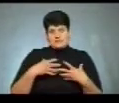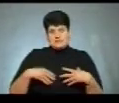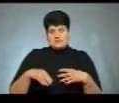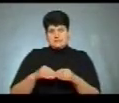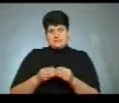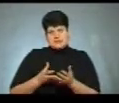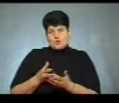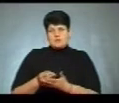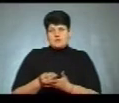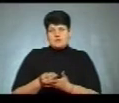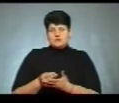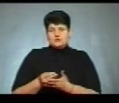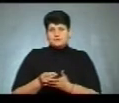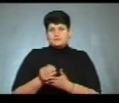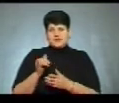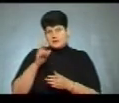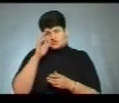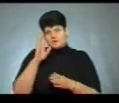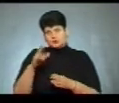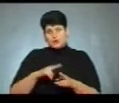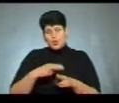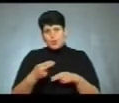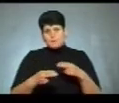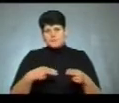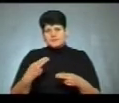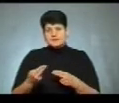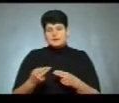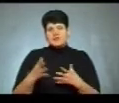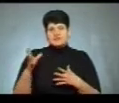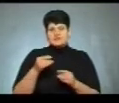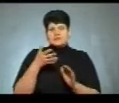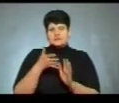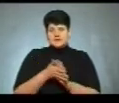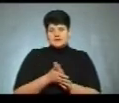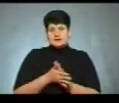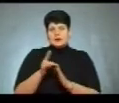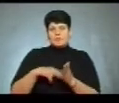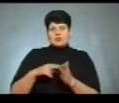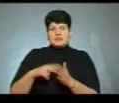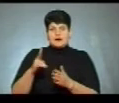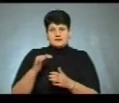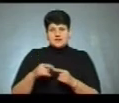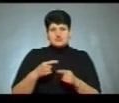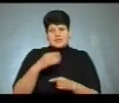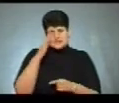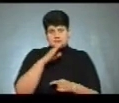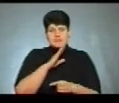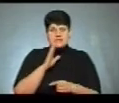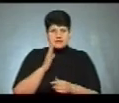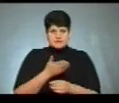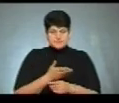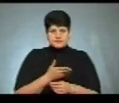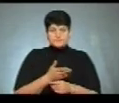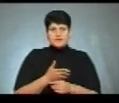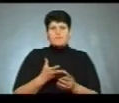певну оплату, і, власне, держава буде компенсувати фактично всі видатки на податки, ну, через батьків, бо тому, що